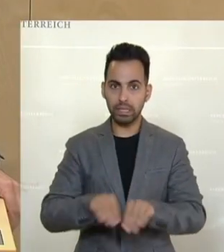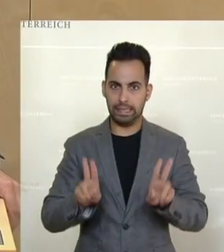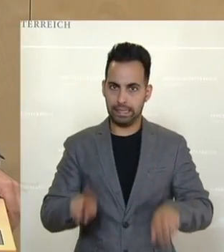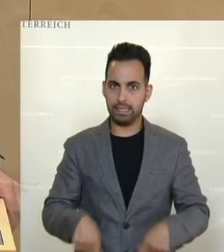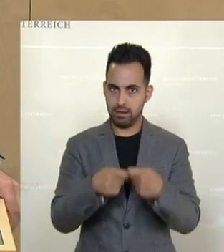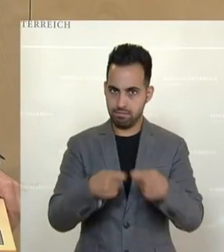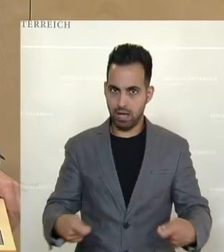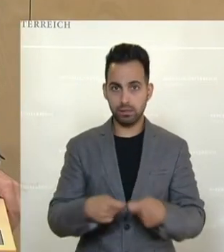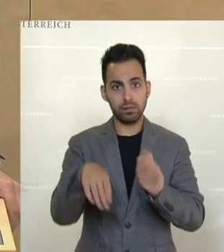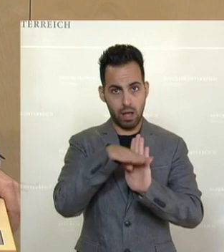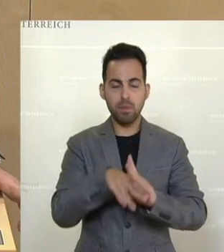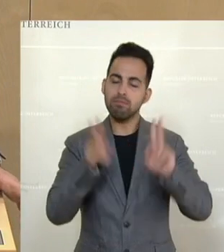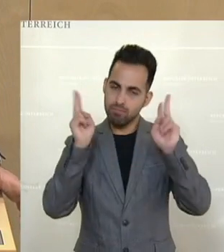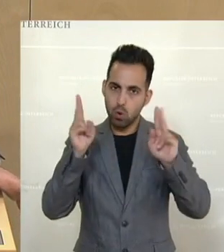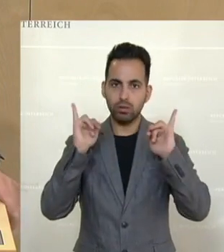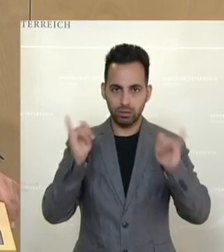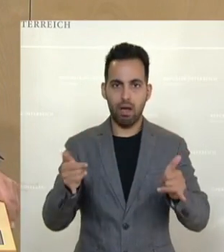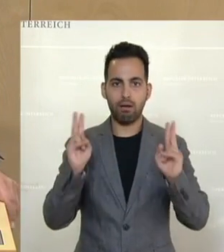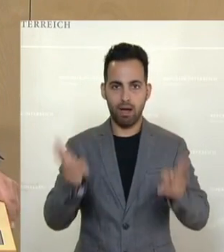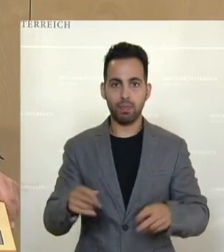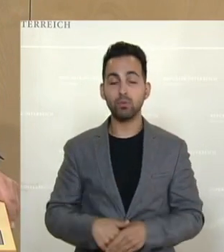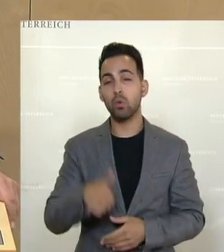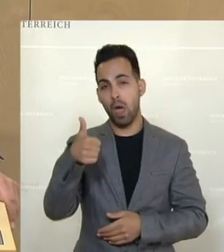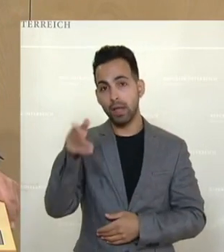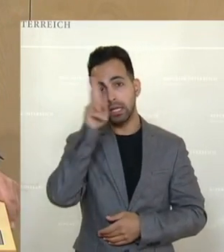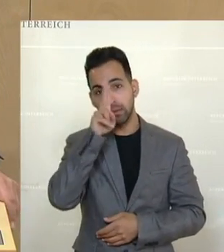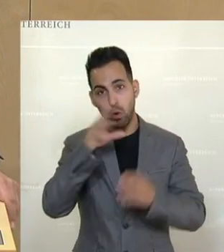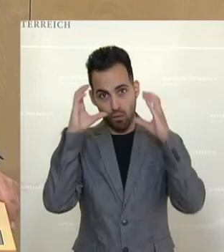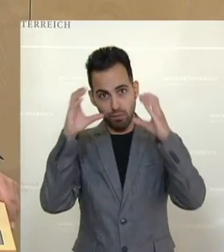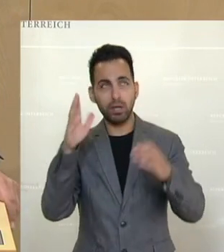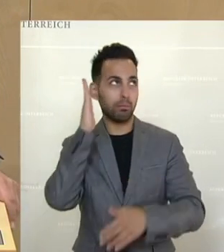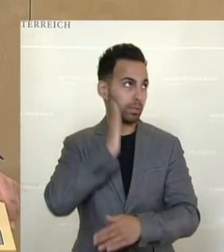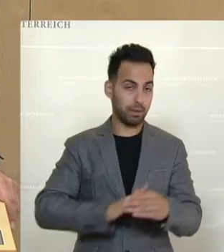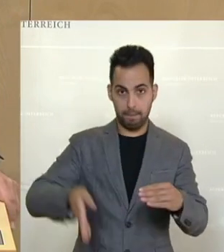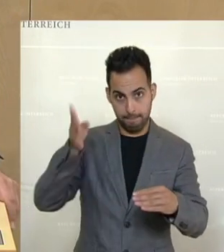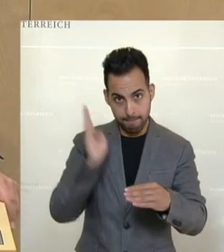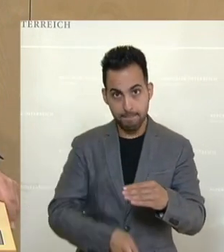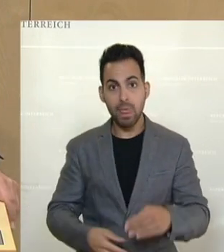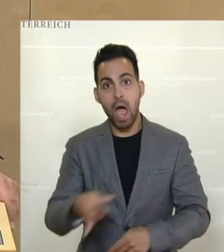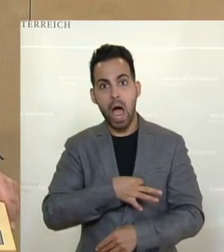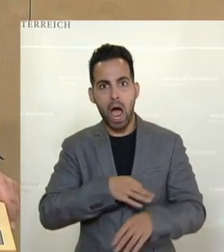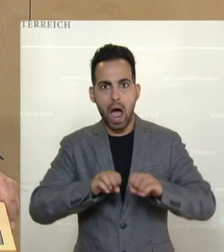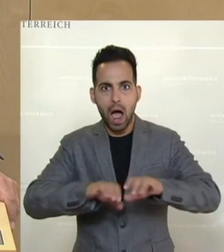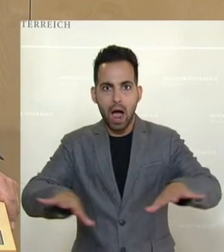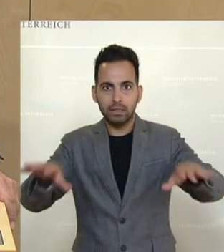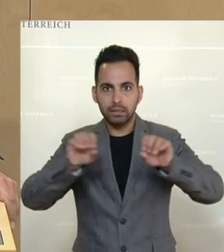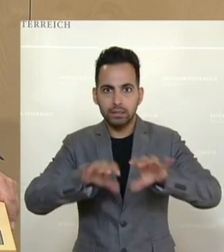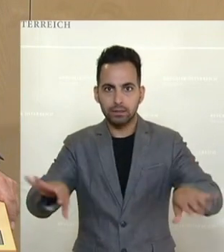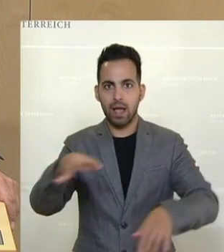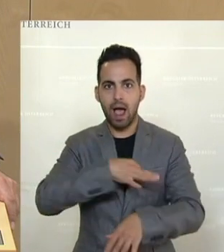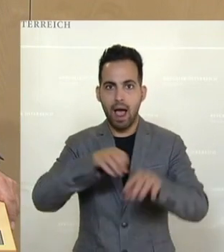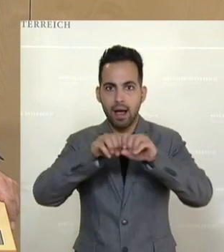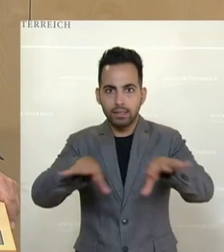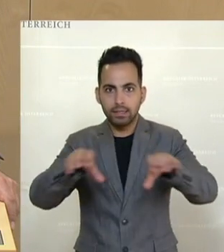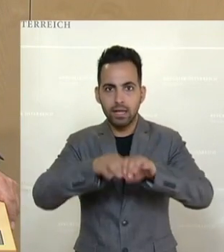Maßnahmen ist möglich. Und eines noch, liebe ÖVP, bitte beendet die Angstmache. Beendet die Angstmache in